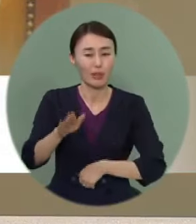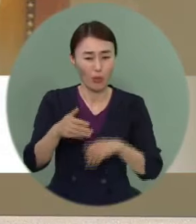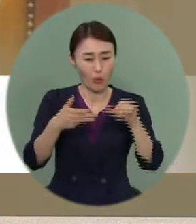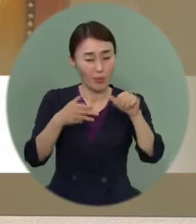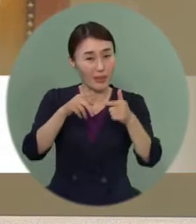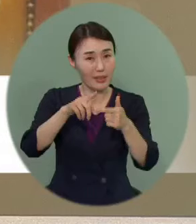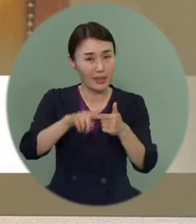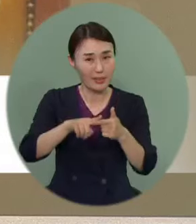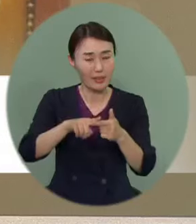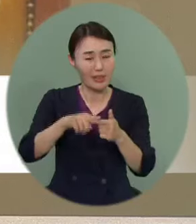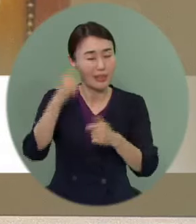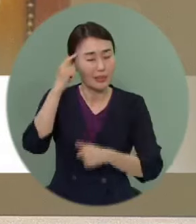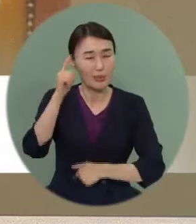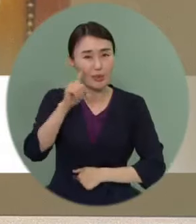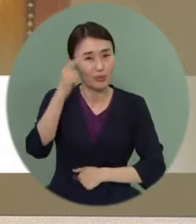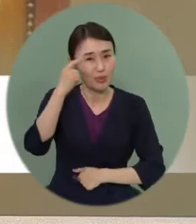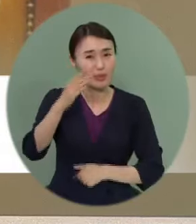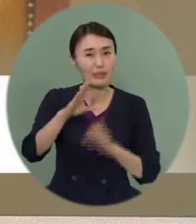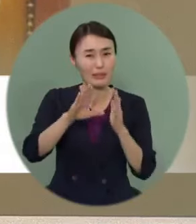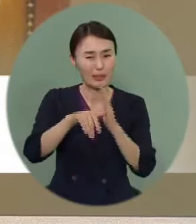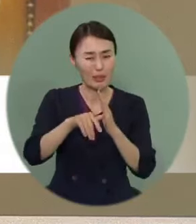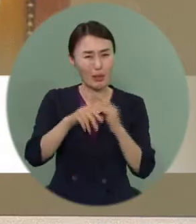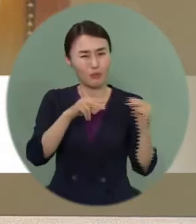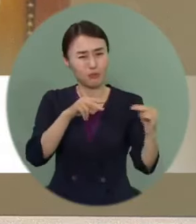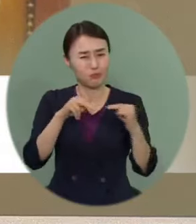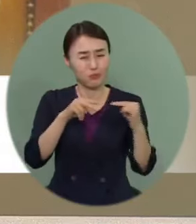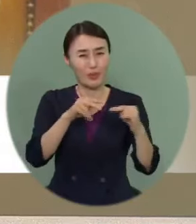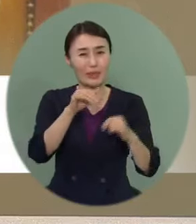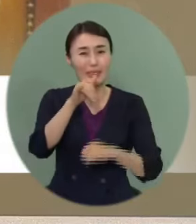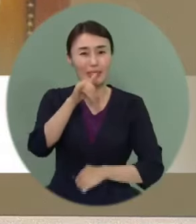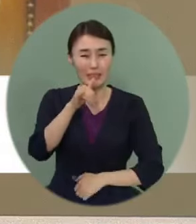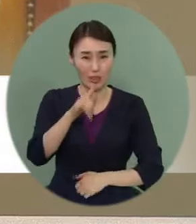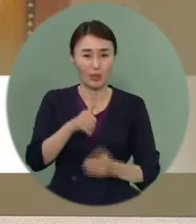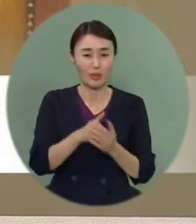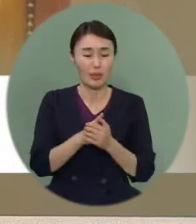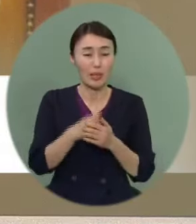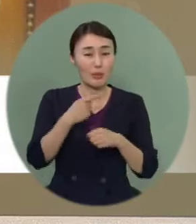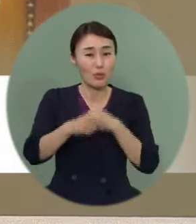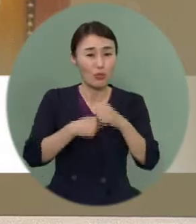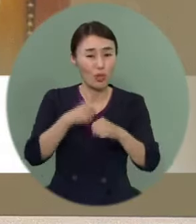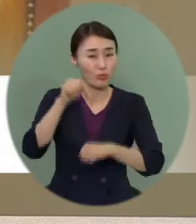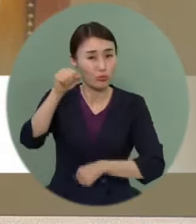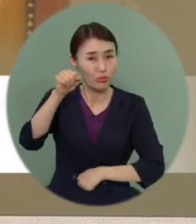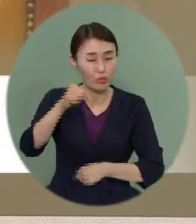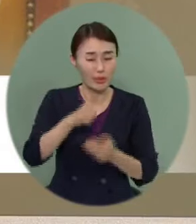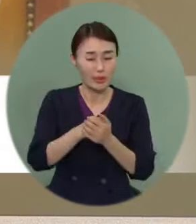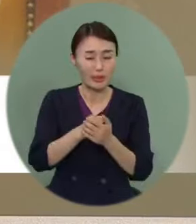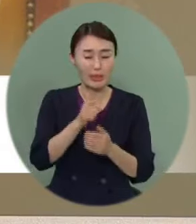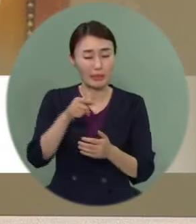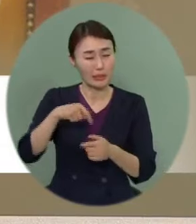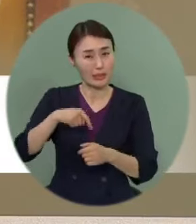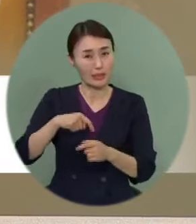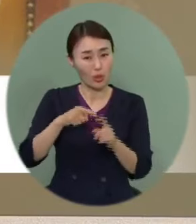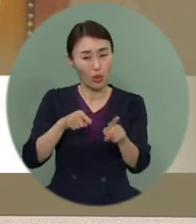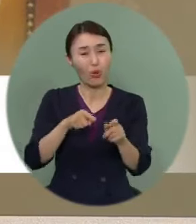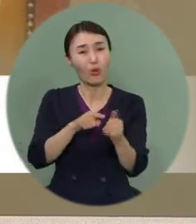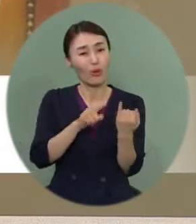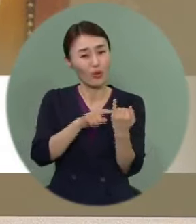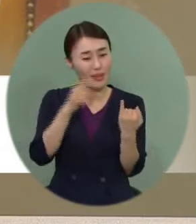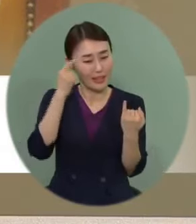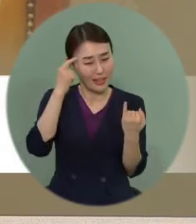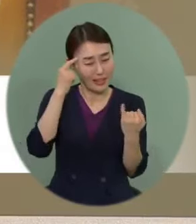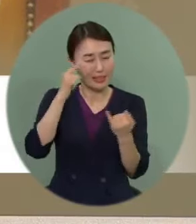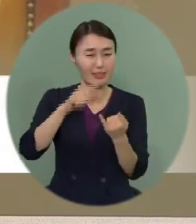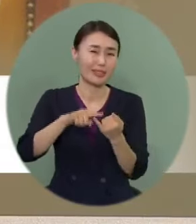두고 설전이 오갔습니다. 정부가 5.18을 민주화운동으로 규정하고 있다면서도 자신이 그렇게 생각하는지에